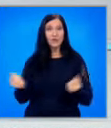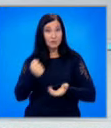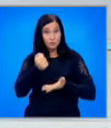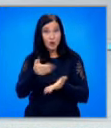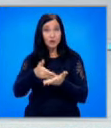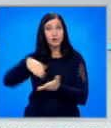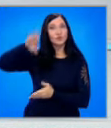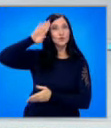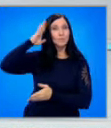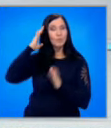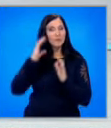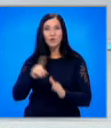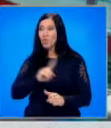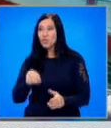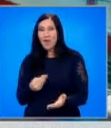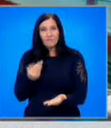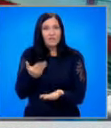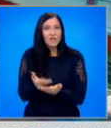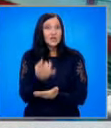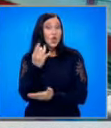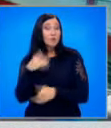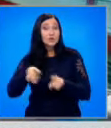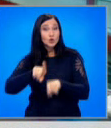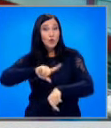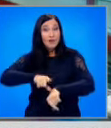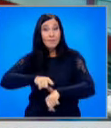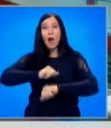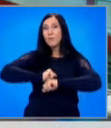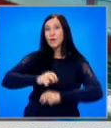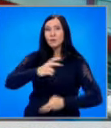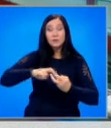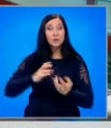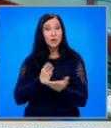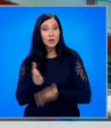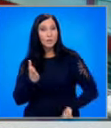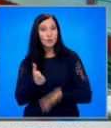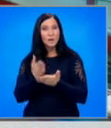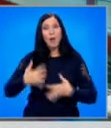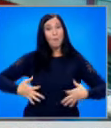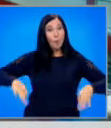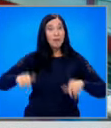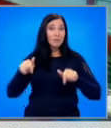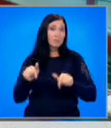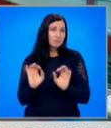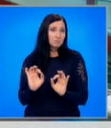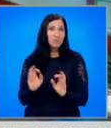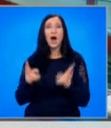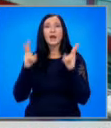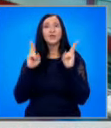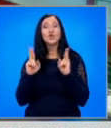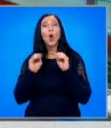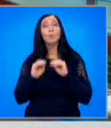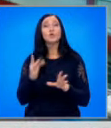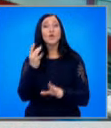служебното правителство не внесе нов. В същото време кабинета търси начини за подкрепа на по-бедните. Днес, например, реши да